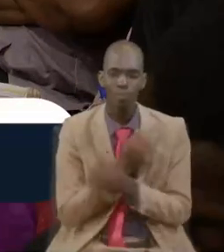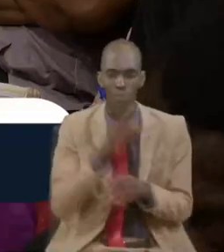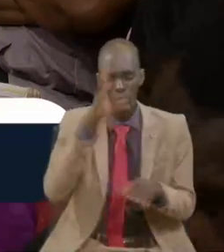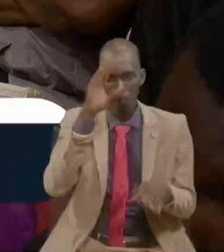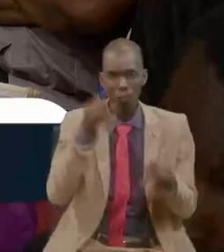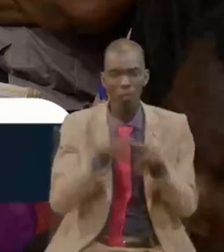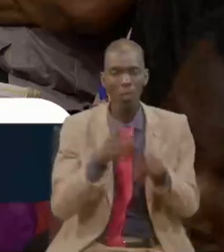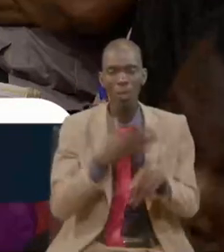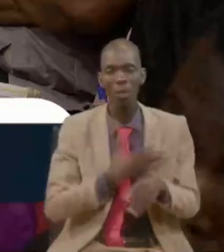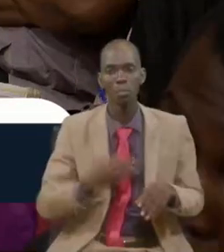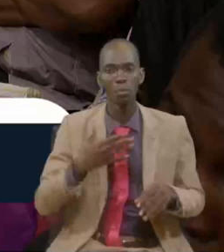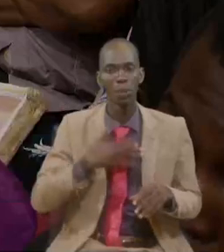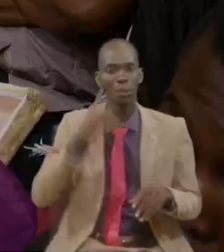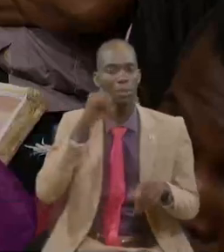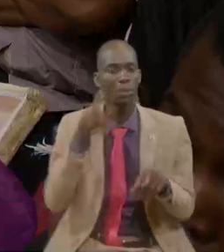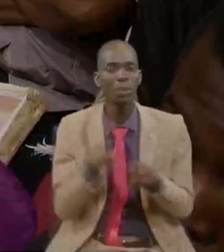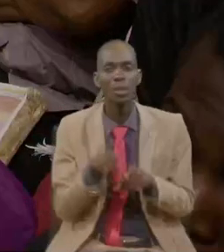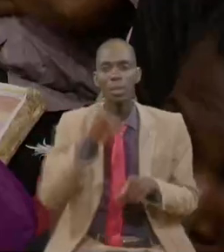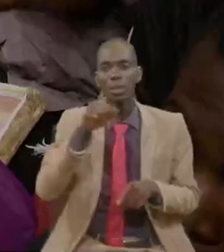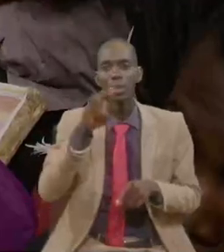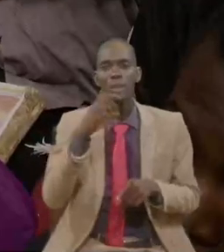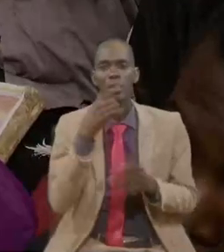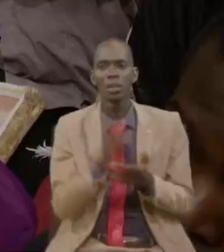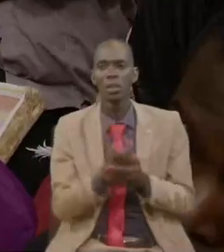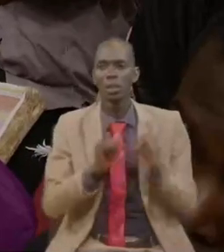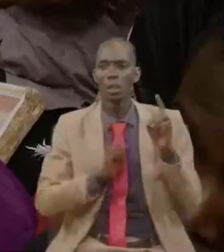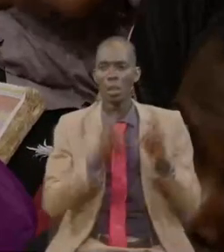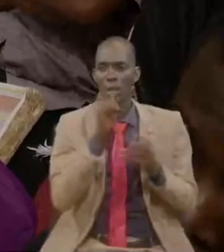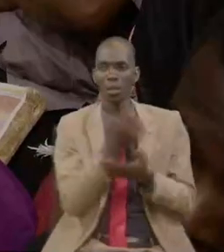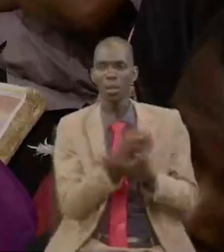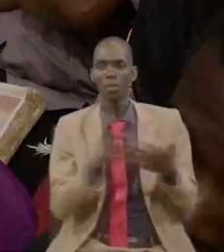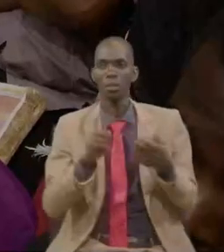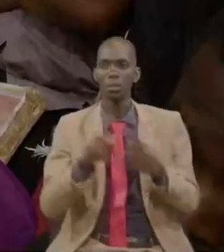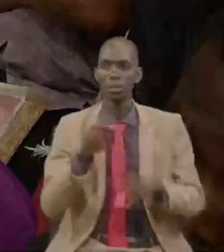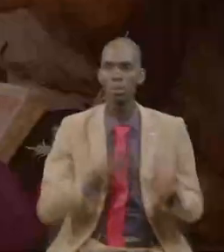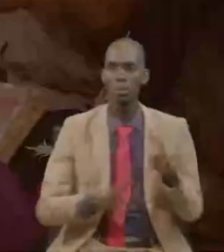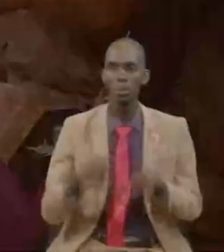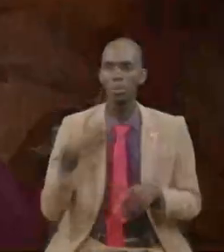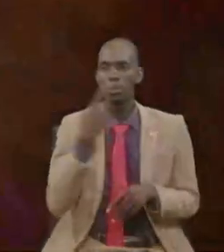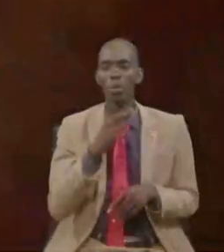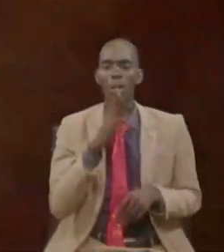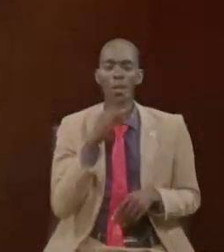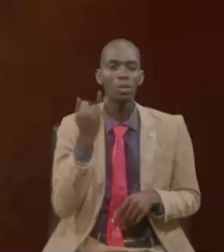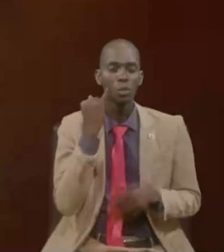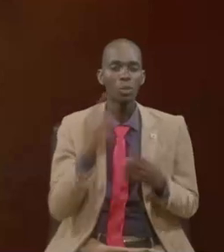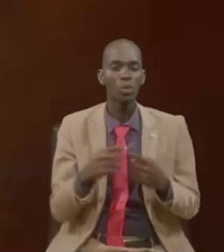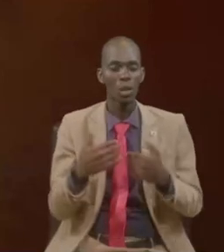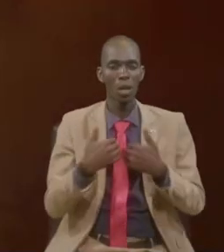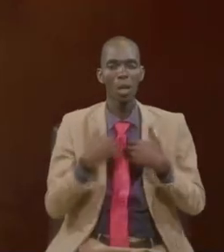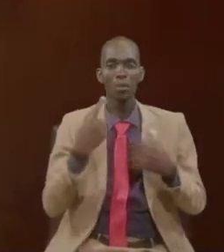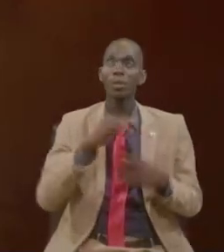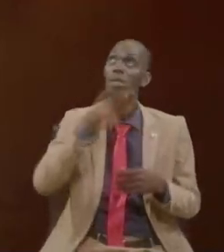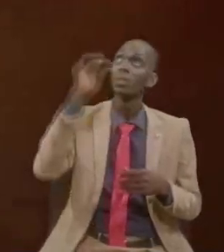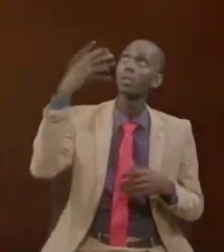bien-aimés. Jacques disait que j'écrivais aux frères, j'écrivais aux gens qui doivent avoir la grâce de